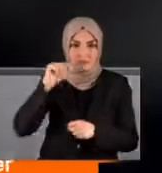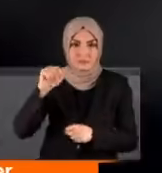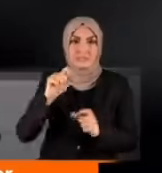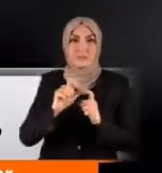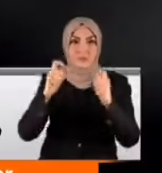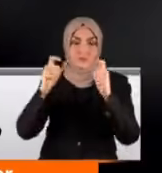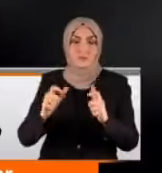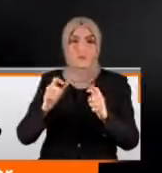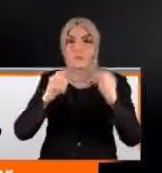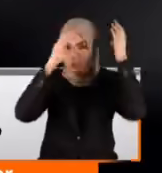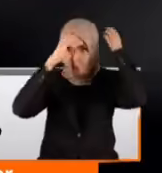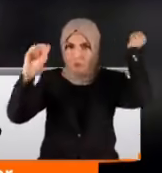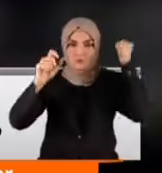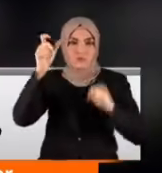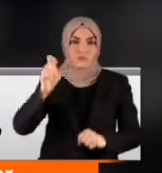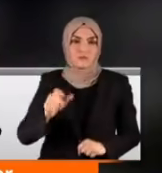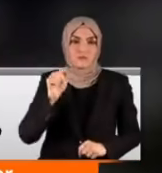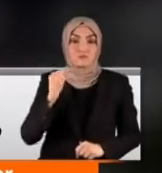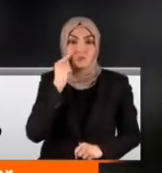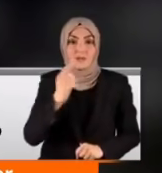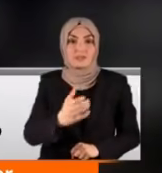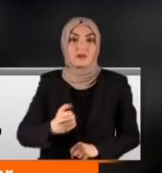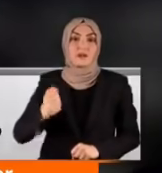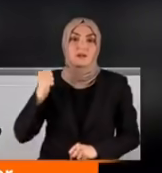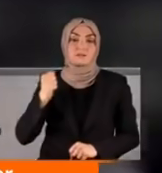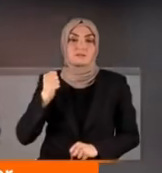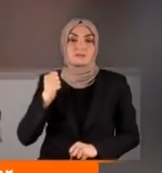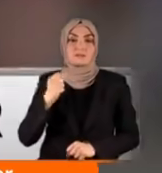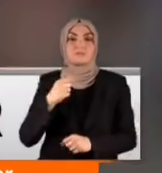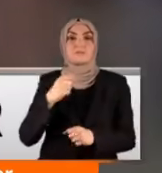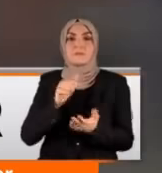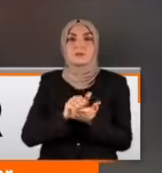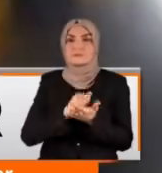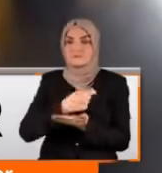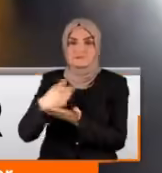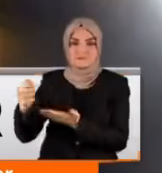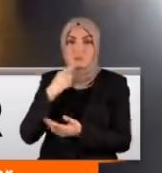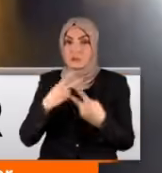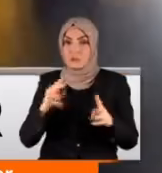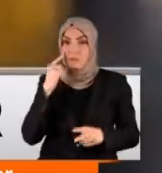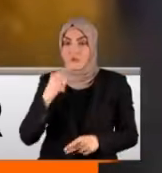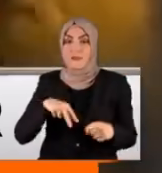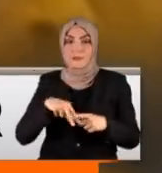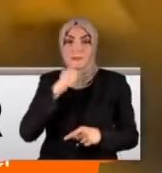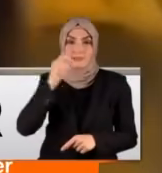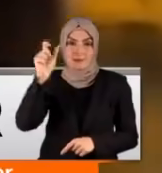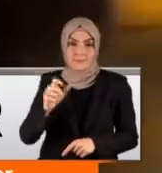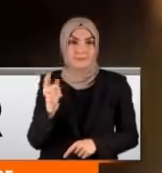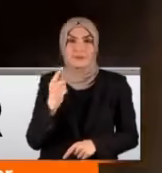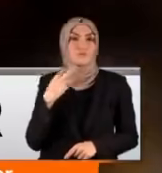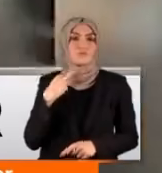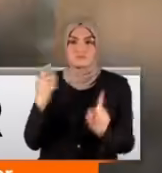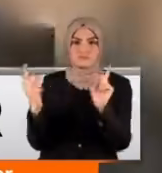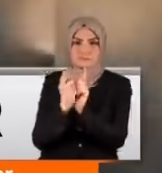konsolosu gözaltına alındı görüntüleri basına servis etti açıklamaya göre Alexander son yok bir usta gizli belgeler satın